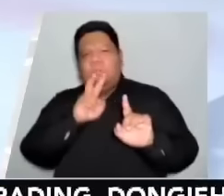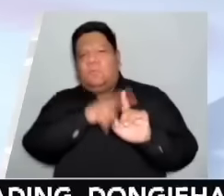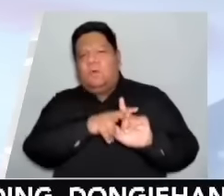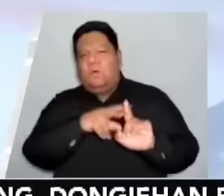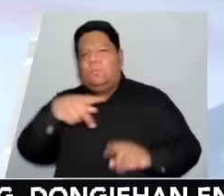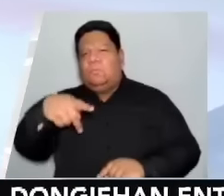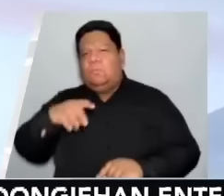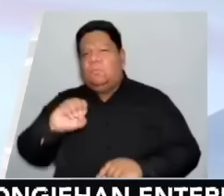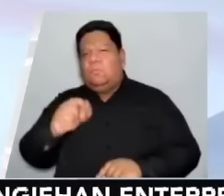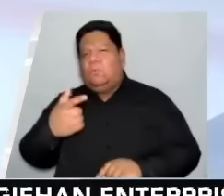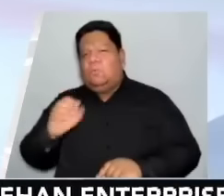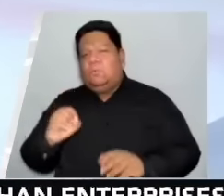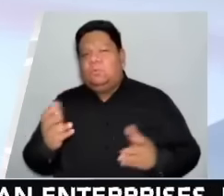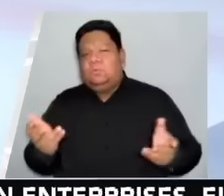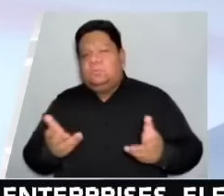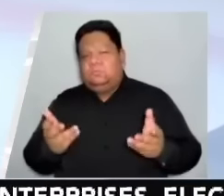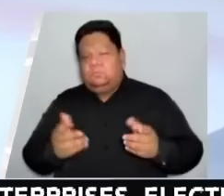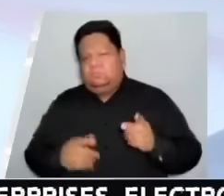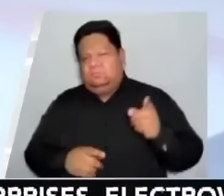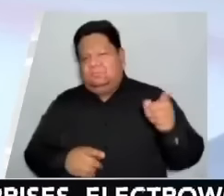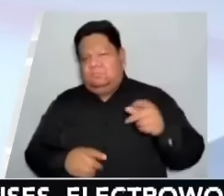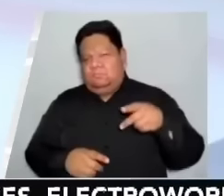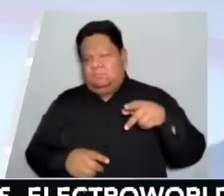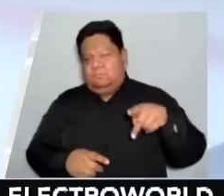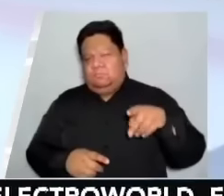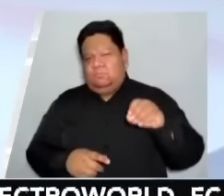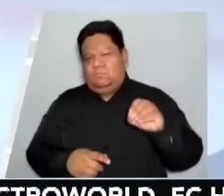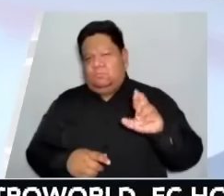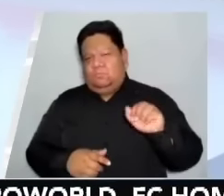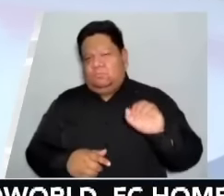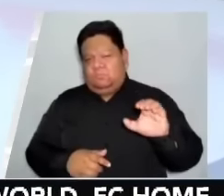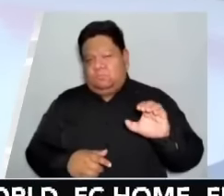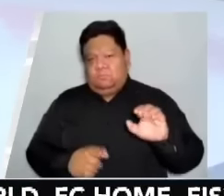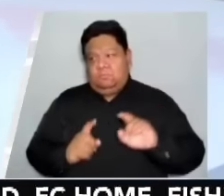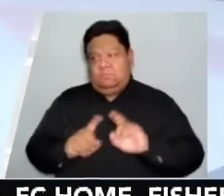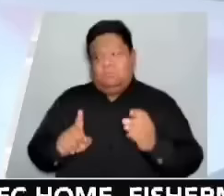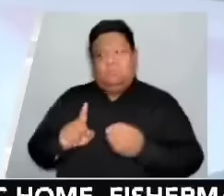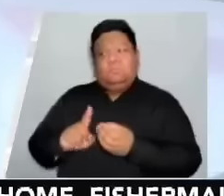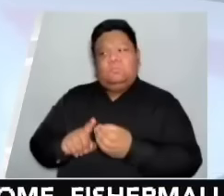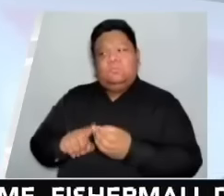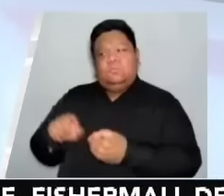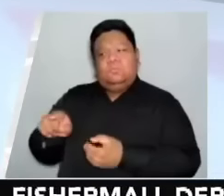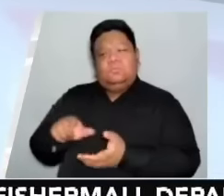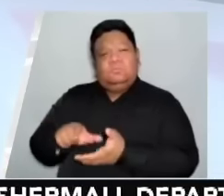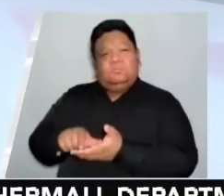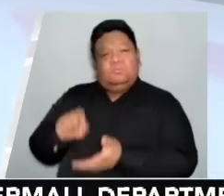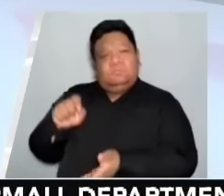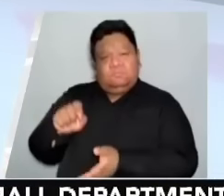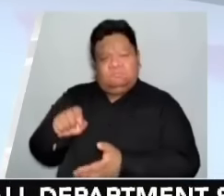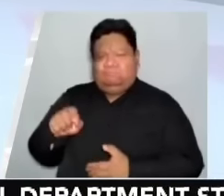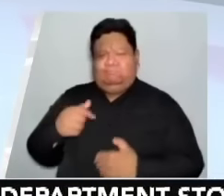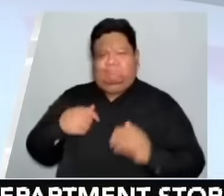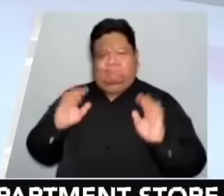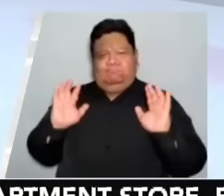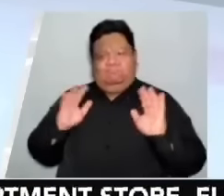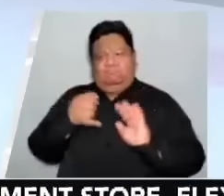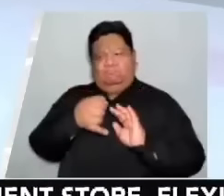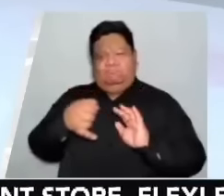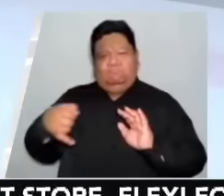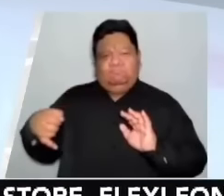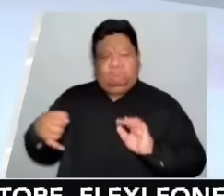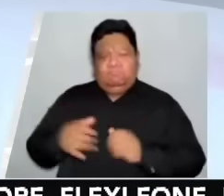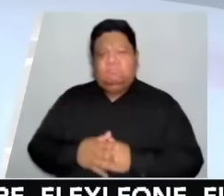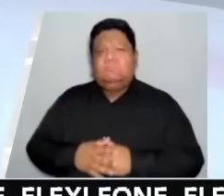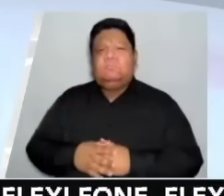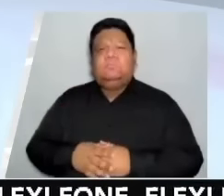pagc pero wala raw siyang kinalaman sa negosyo ng pamilya ng boyfriend niyang si Wesley guo kapatid ni dismiss